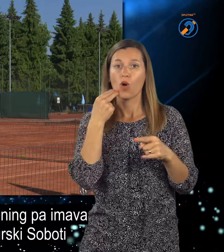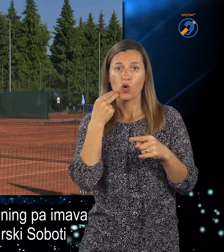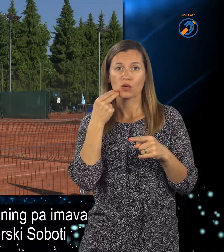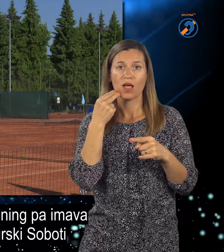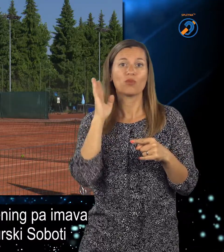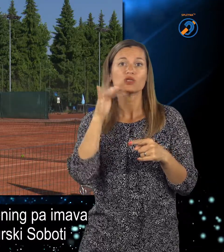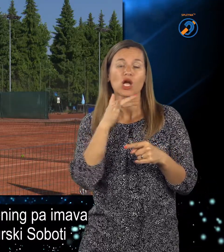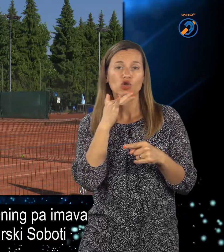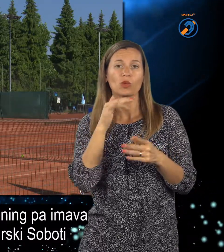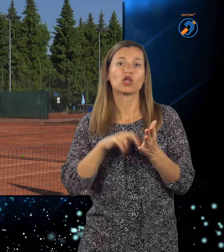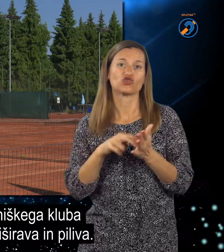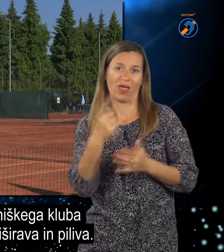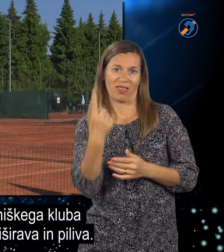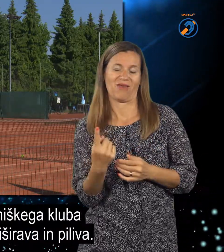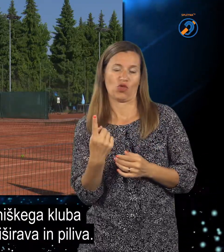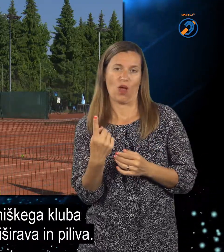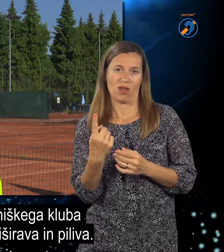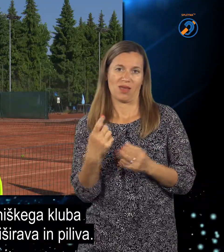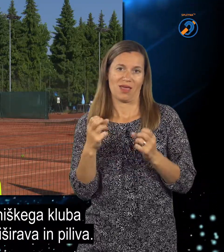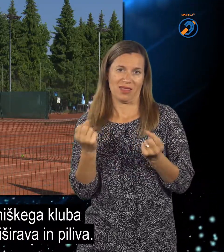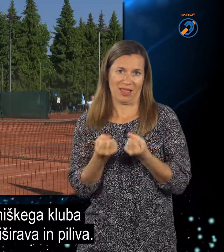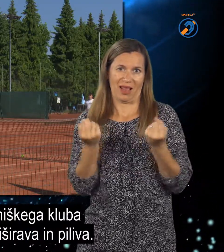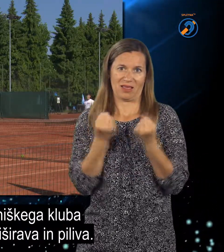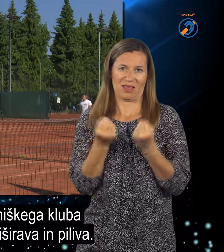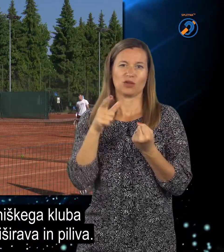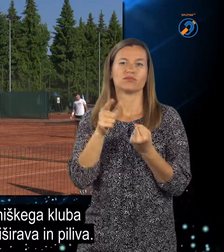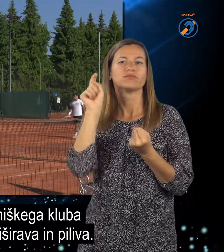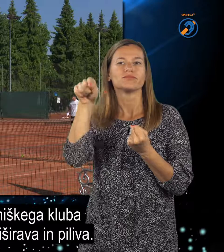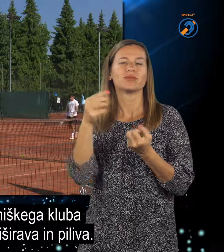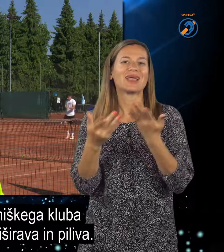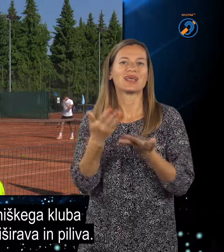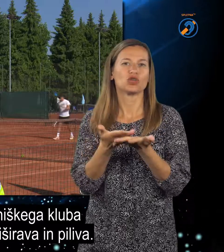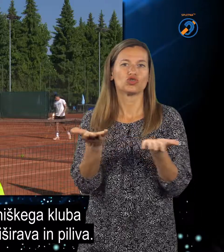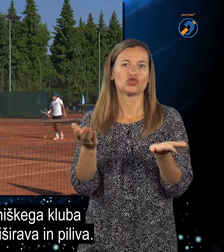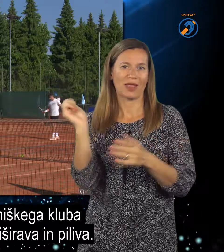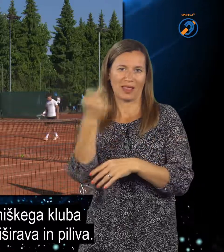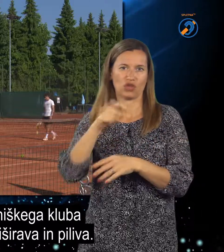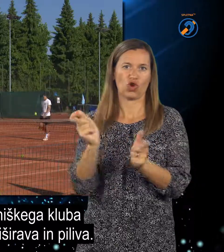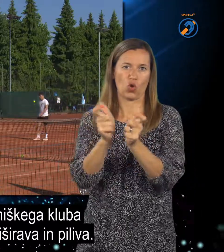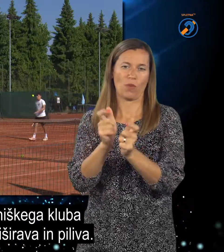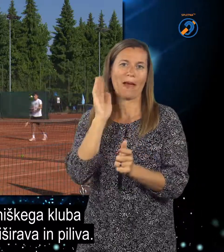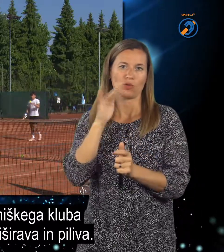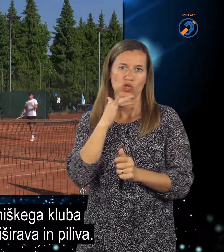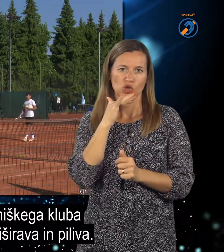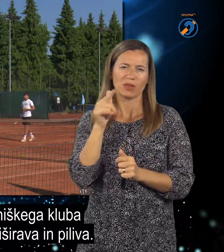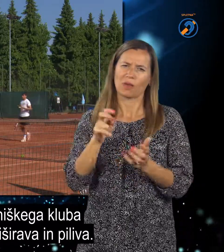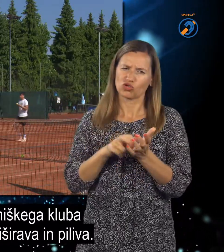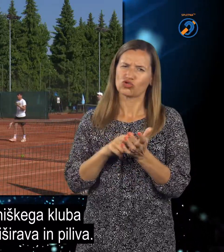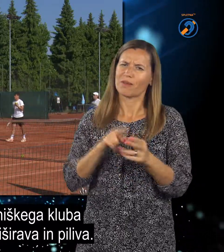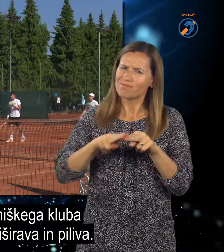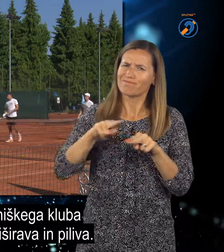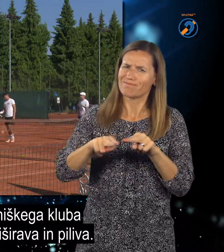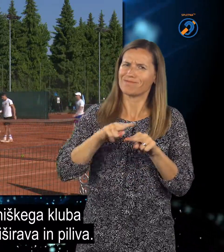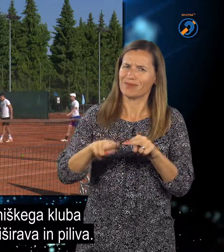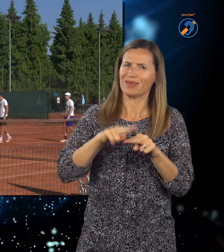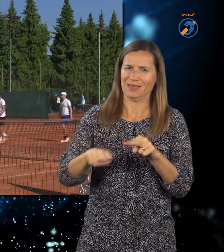pa imamo doma v Murski Soboti na igriščih teniškega kluba in tam pa stvari seveda finiširava in